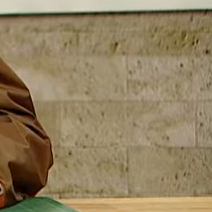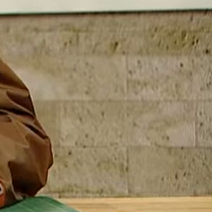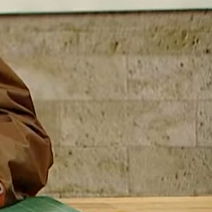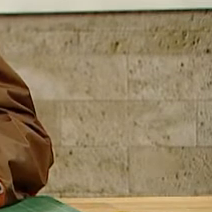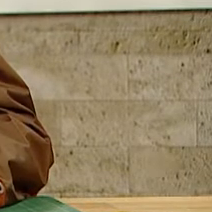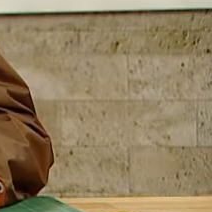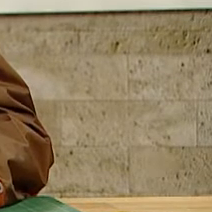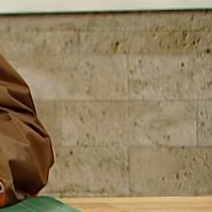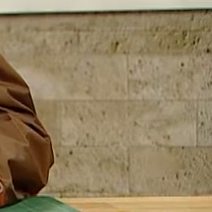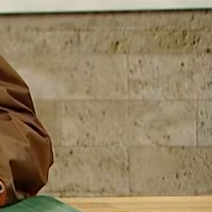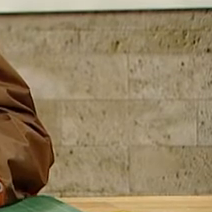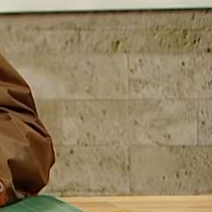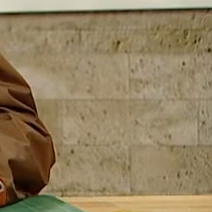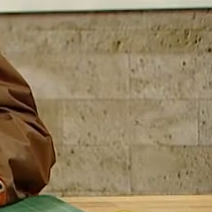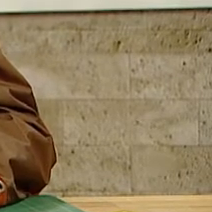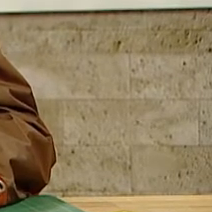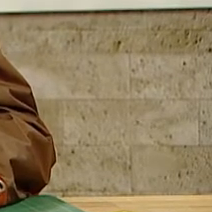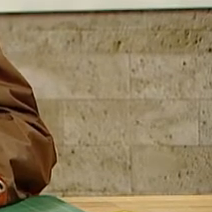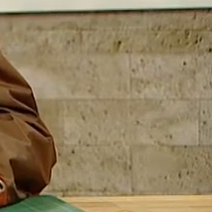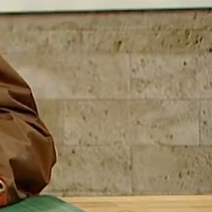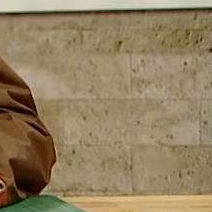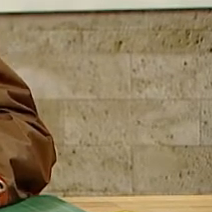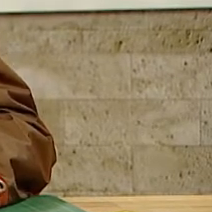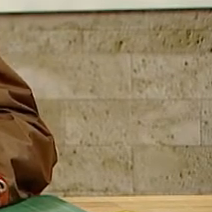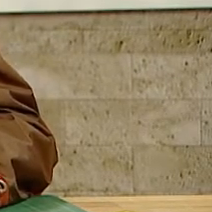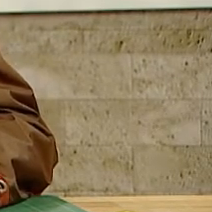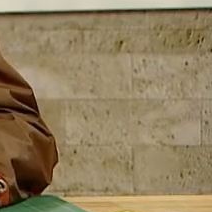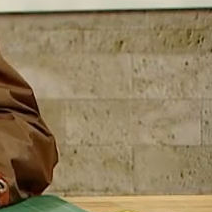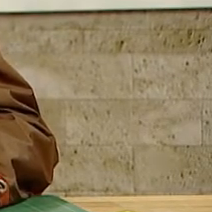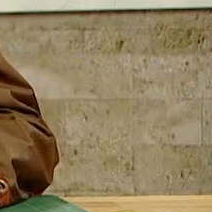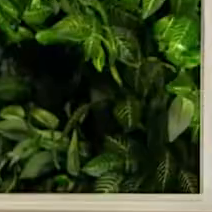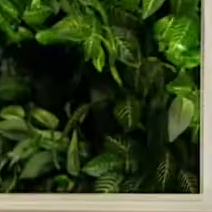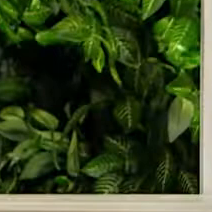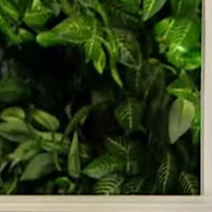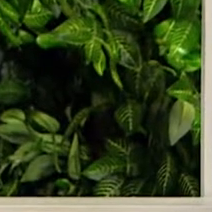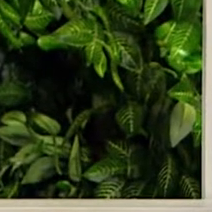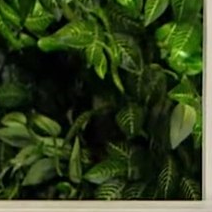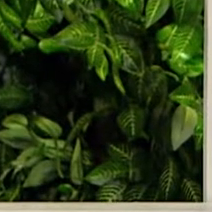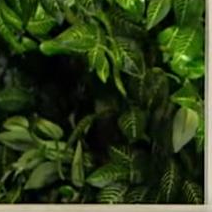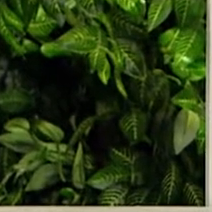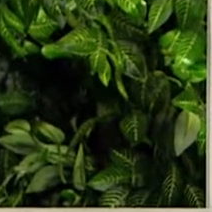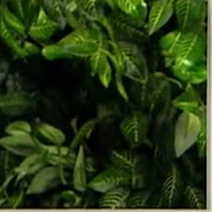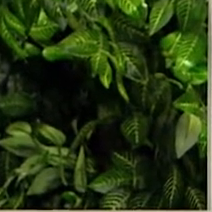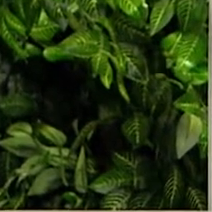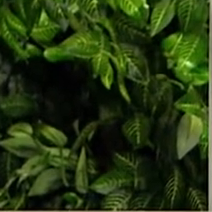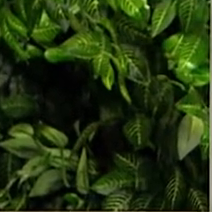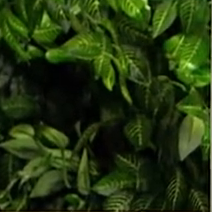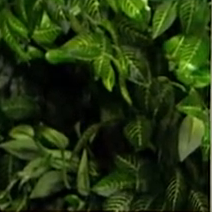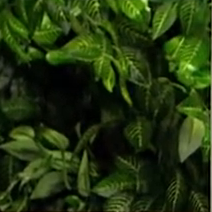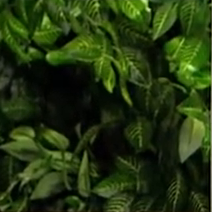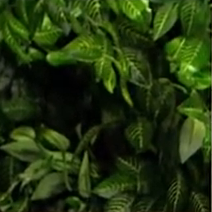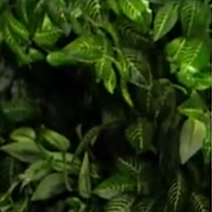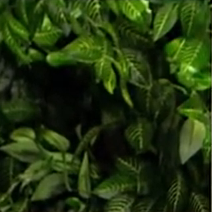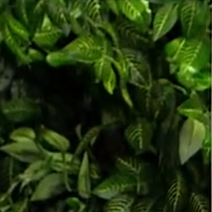süresince onu yapacağım. Aynı zamanda da küçük küçük detaylar vereceğim. Çok güzel. Hakkında. Tamam, sanatı anlatacağız herhalde. Ben de mesela geldiğimde, bu sabah stüdyoya